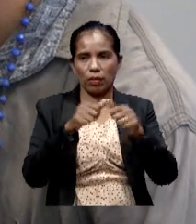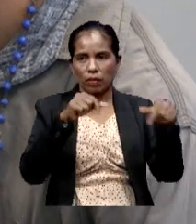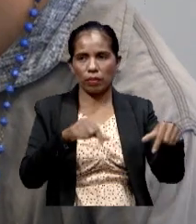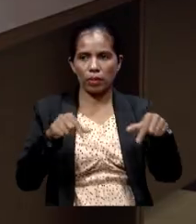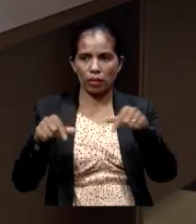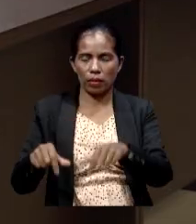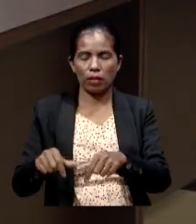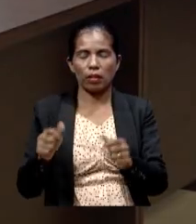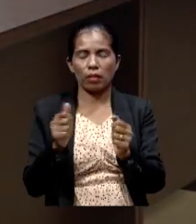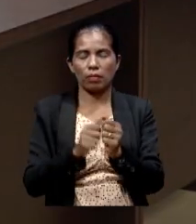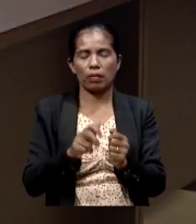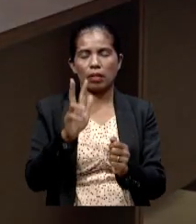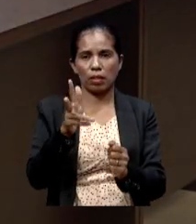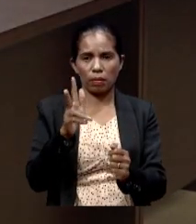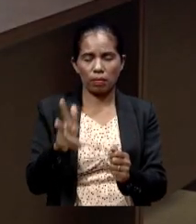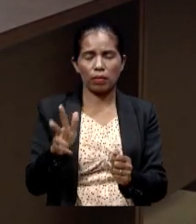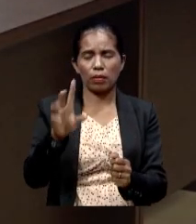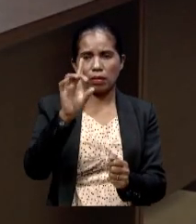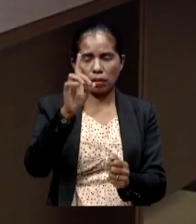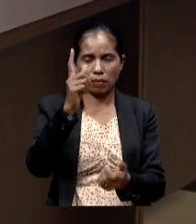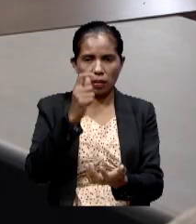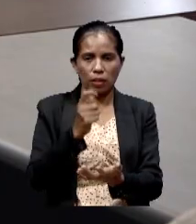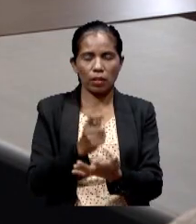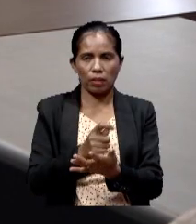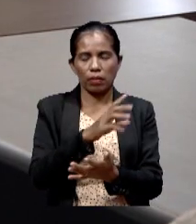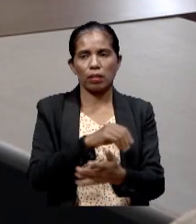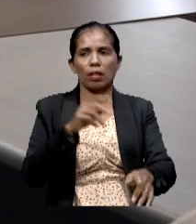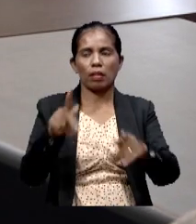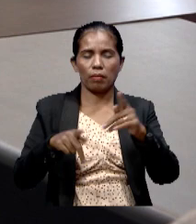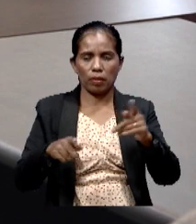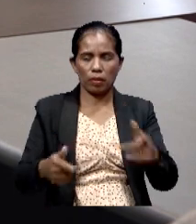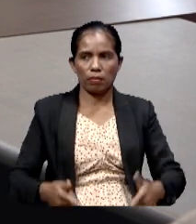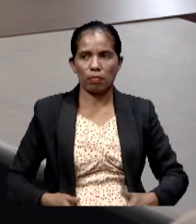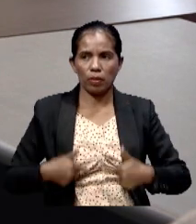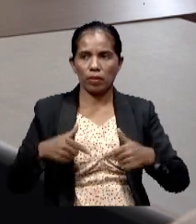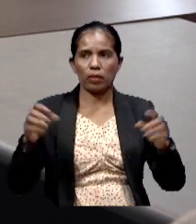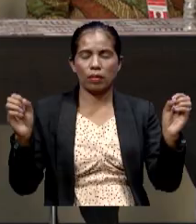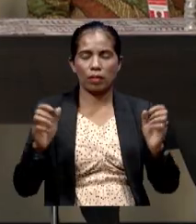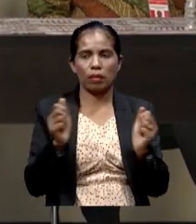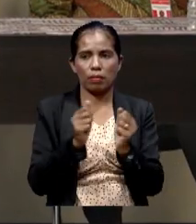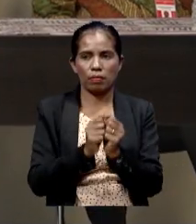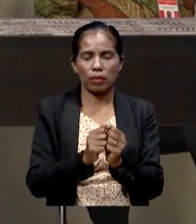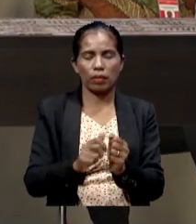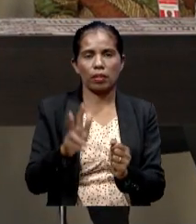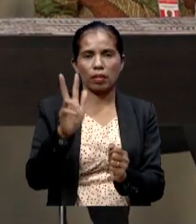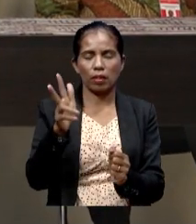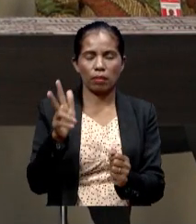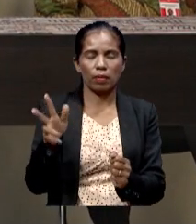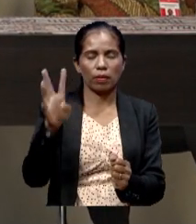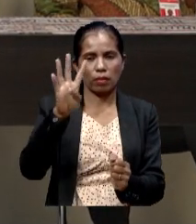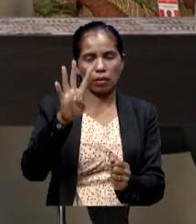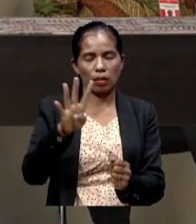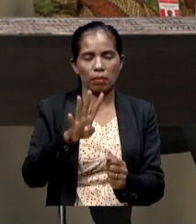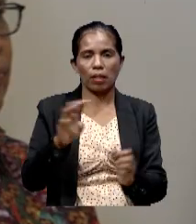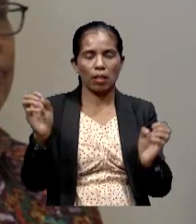ihat rihun tonulu resen walu resen no populasaun nebe moris ia analfabetu ia rihun rua nulu resen 5 resen husi numeru